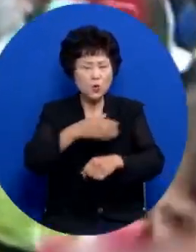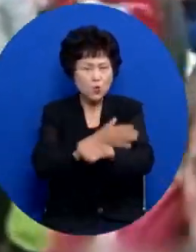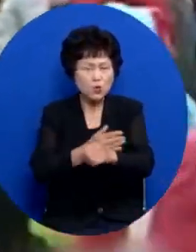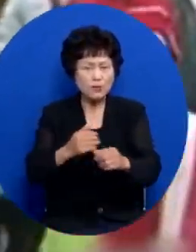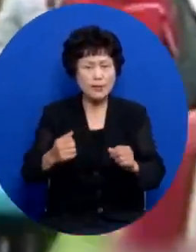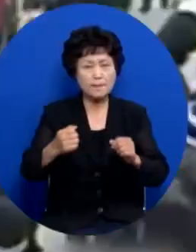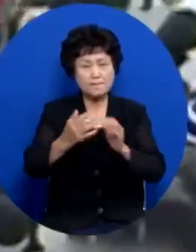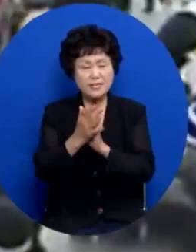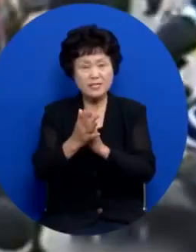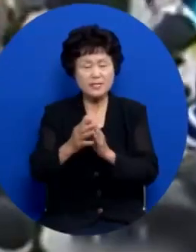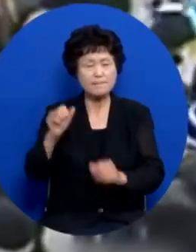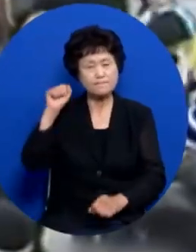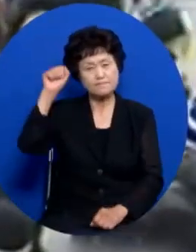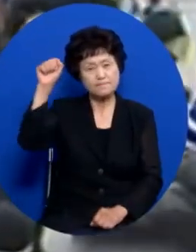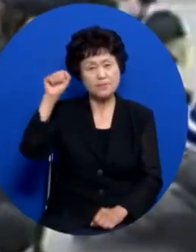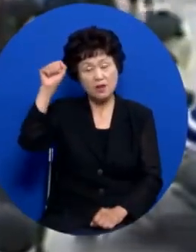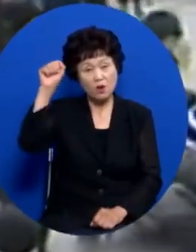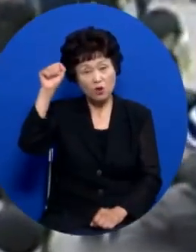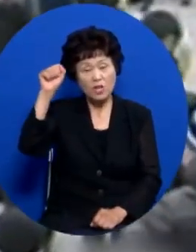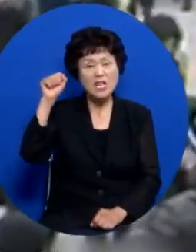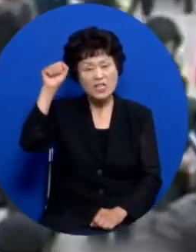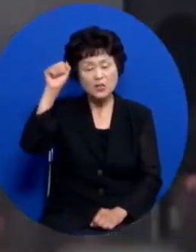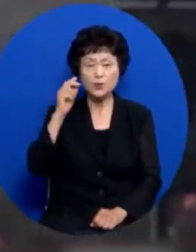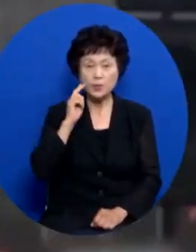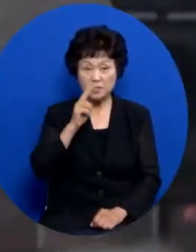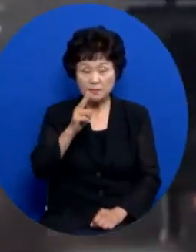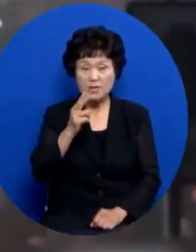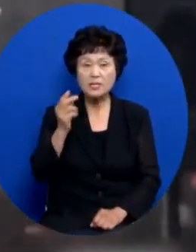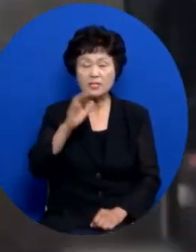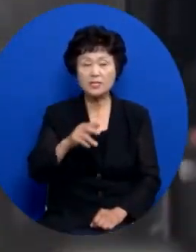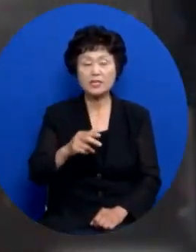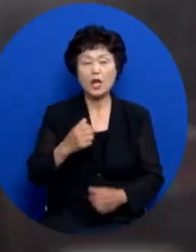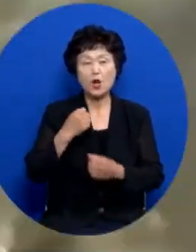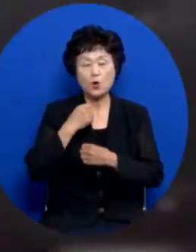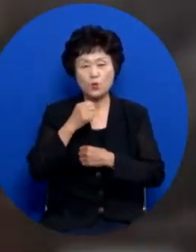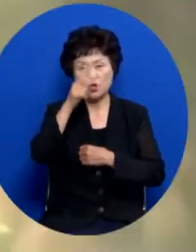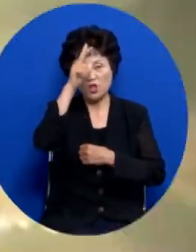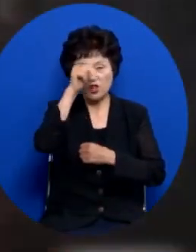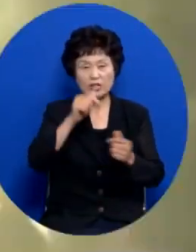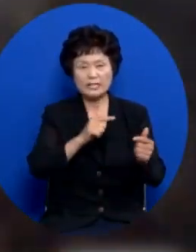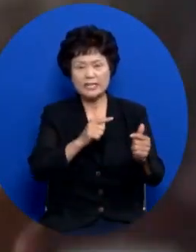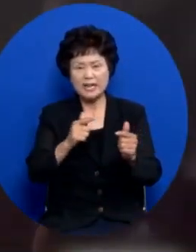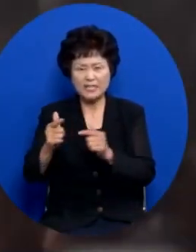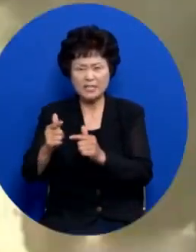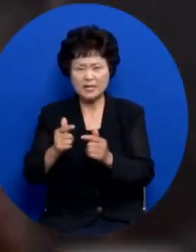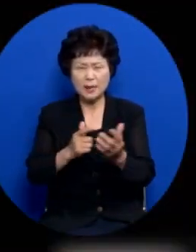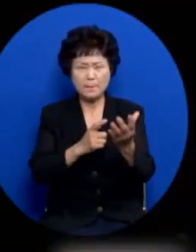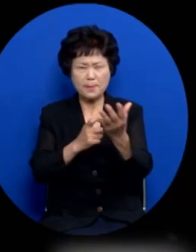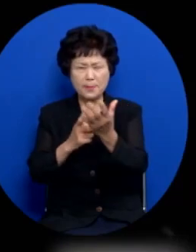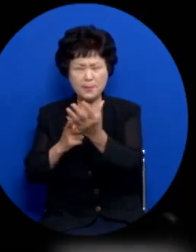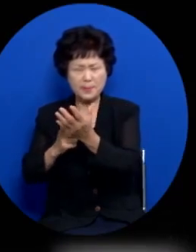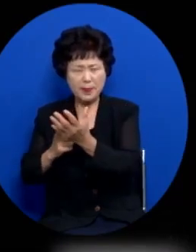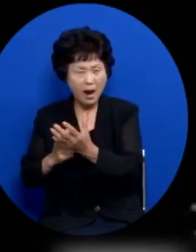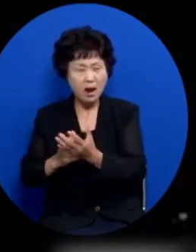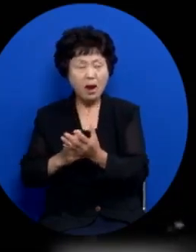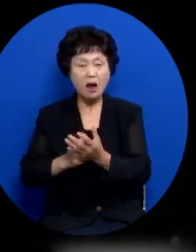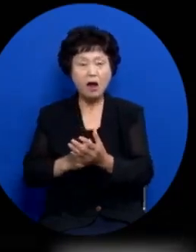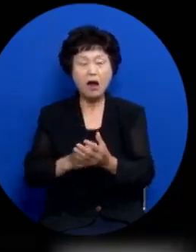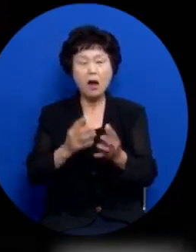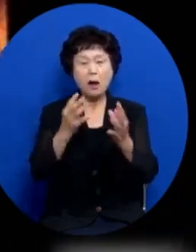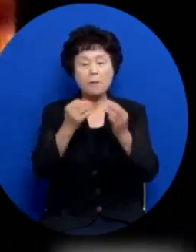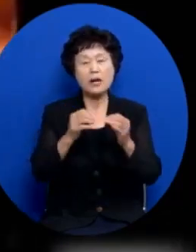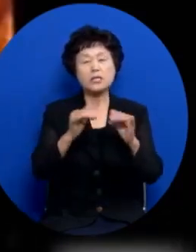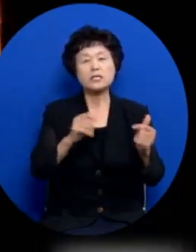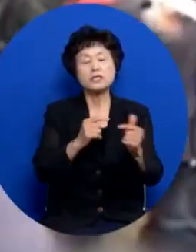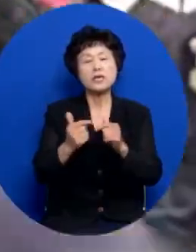시민들이 시위를 벌였는데 시위가 가열되자 군경들이 발포까지 하는 최악의 상황에 치달았습니다. 수십 명의